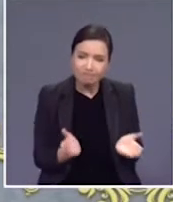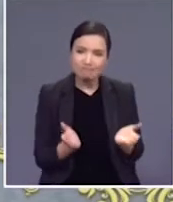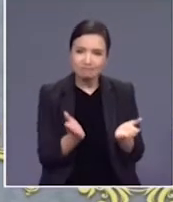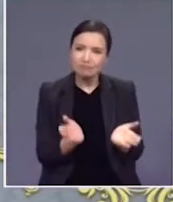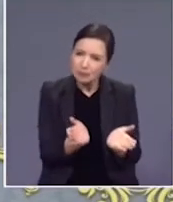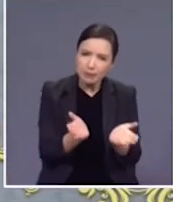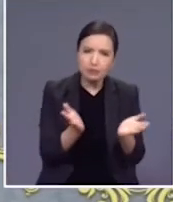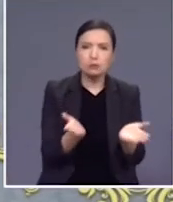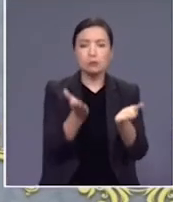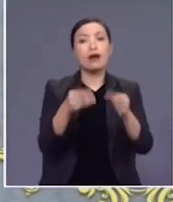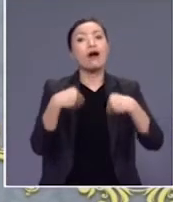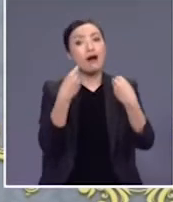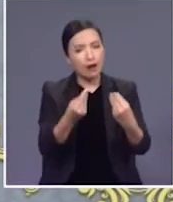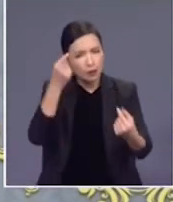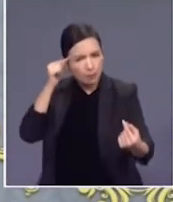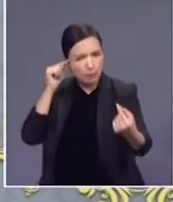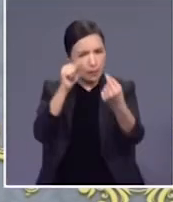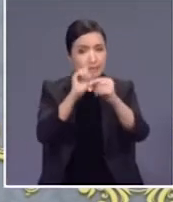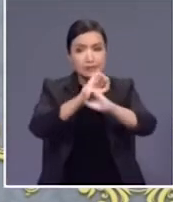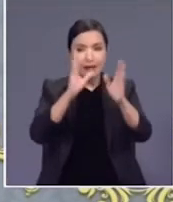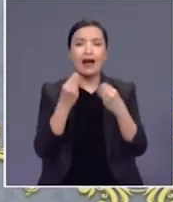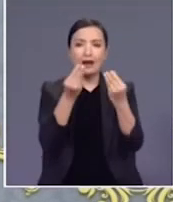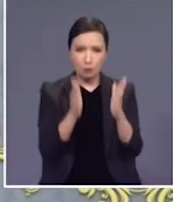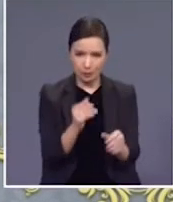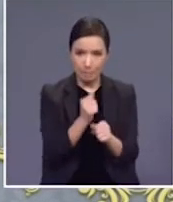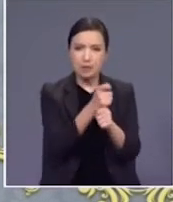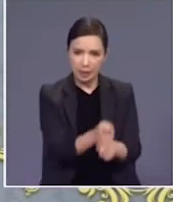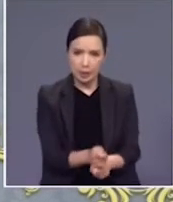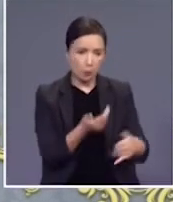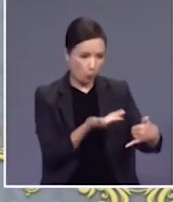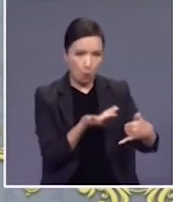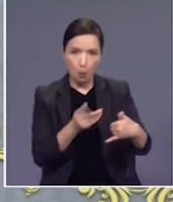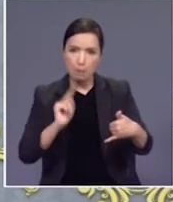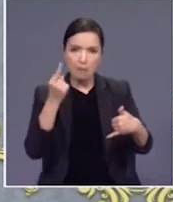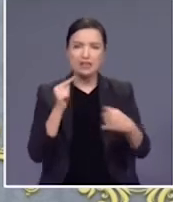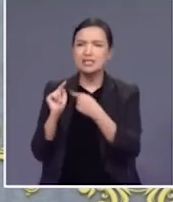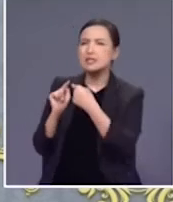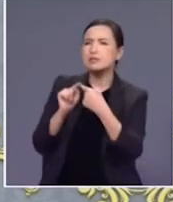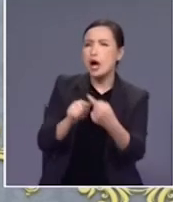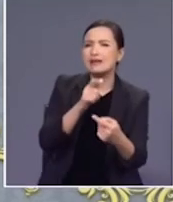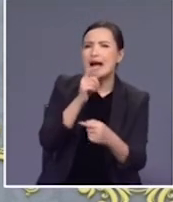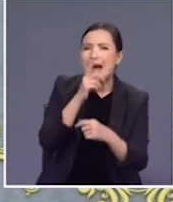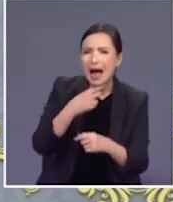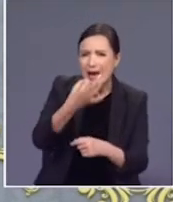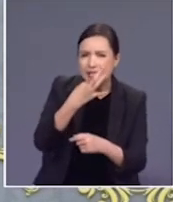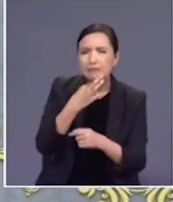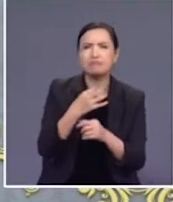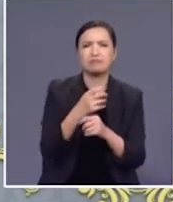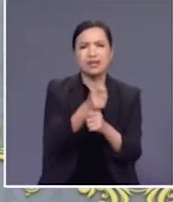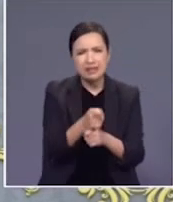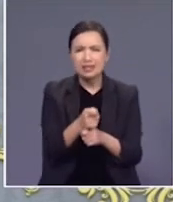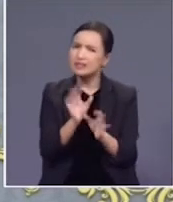ผลักดันนะครับกำหนดเป้าหมายที่ชัดเจนให้เกิดเกษตรกรรุ่นใหม่เพื่อสืบสานอาชีพเกษตรกรรมที่เป็นอาชีพสำคัญของประเทศ